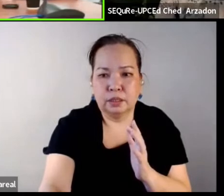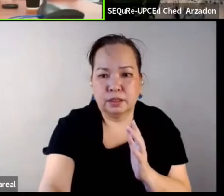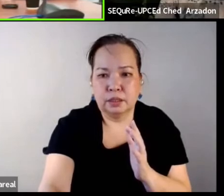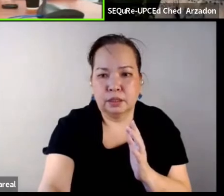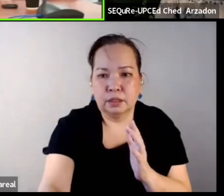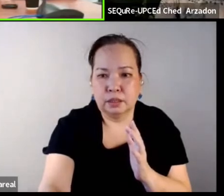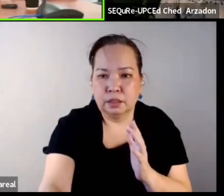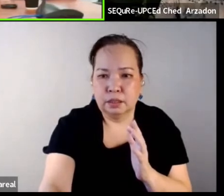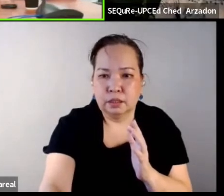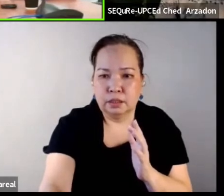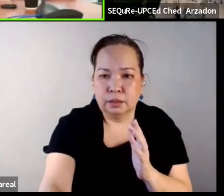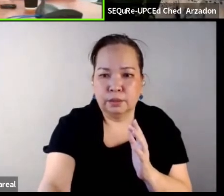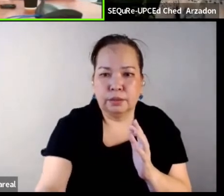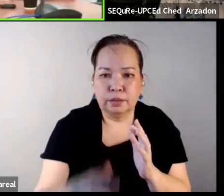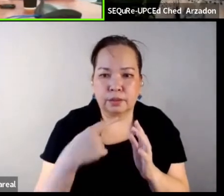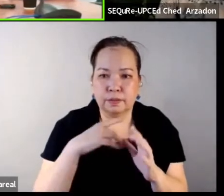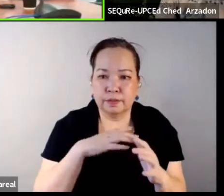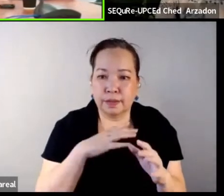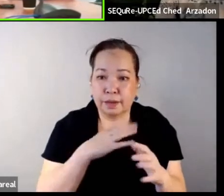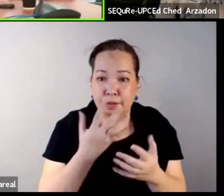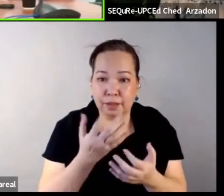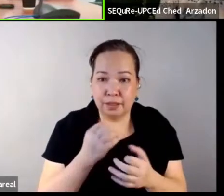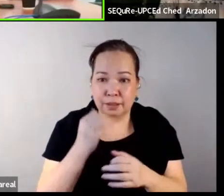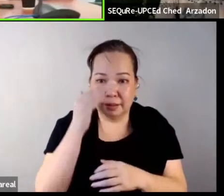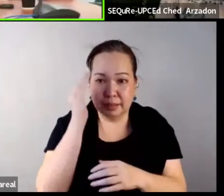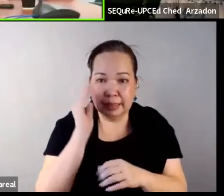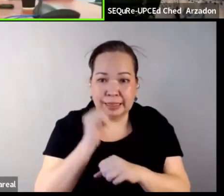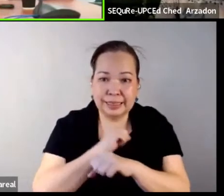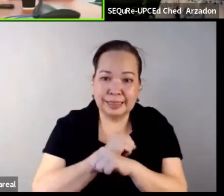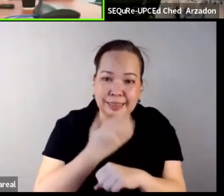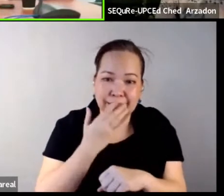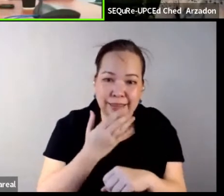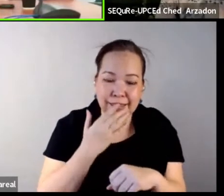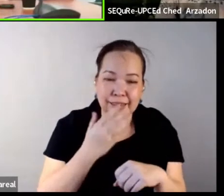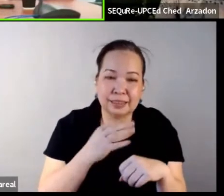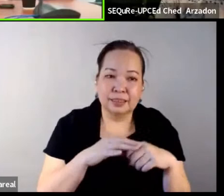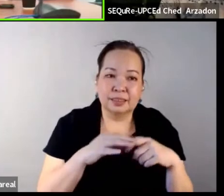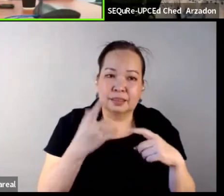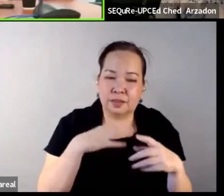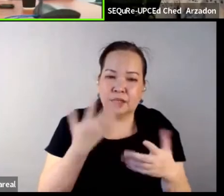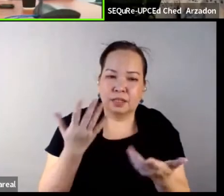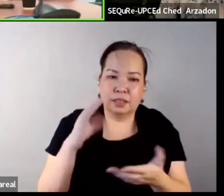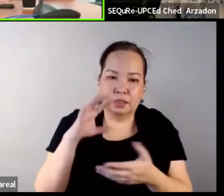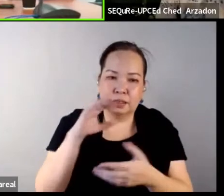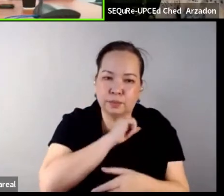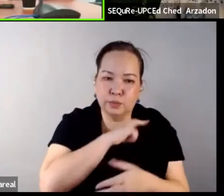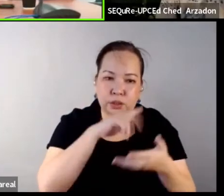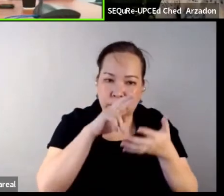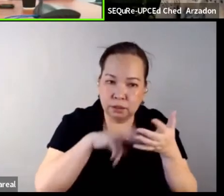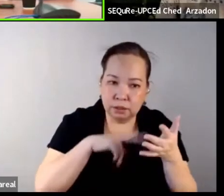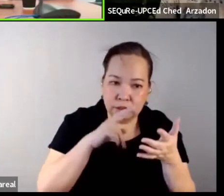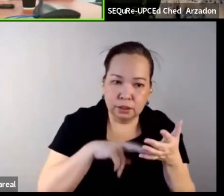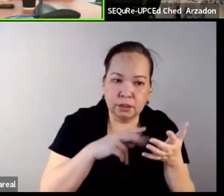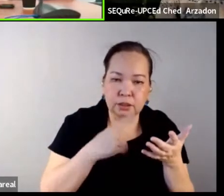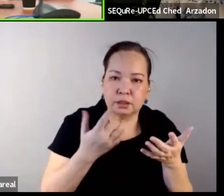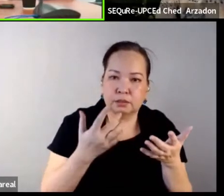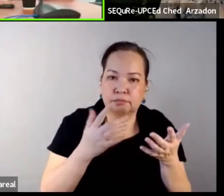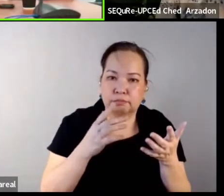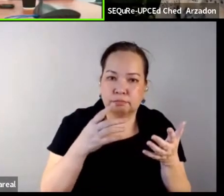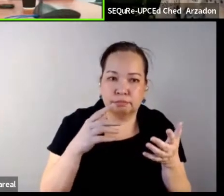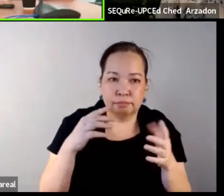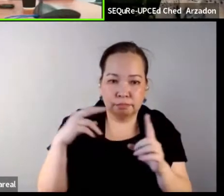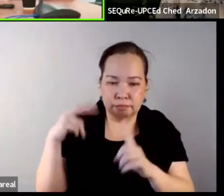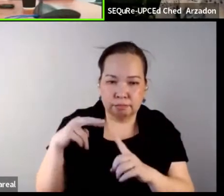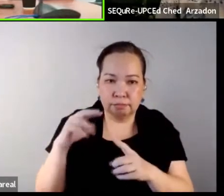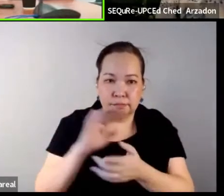But again po, no, we appreciate what you're saying. We will read the position papers and probably we will call upon you again. Pero tawagin ko rin